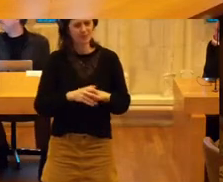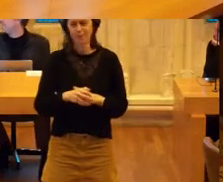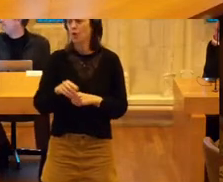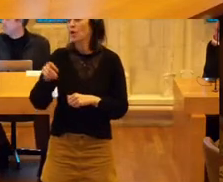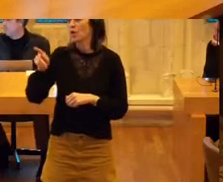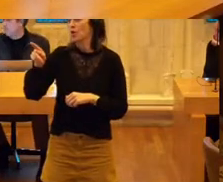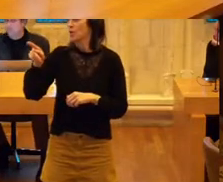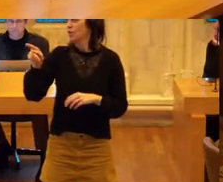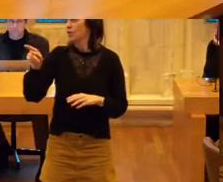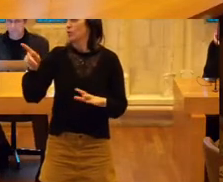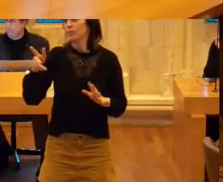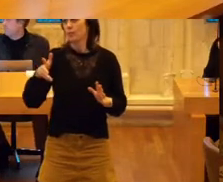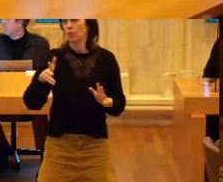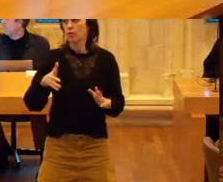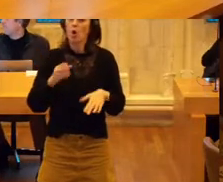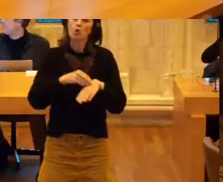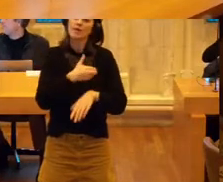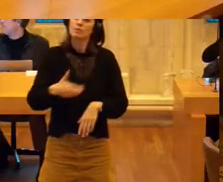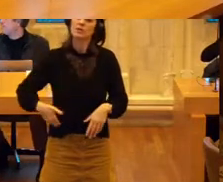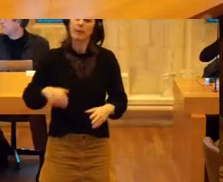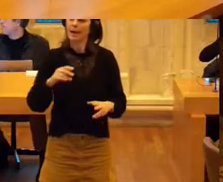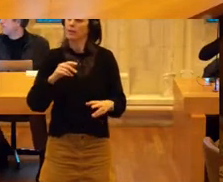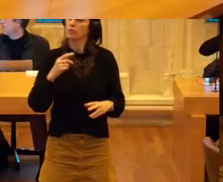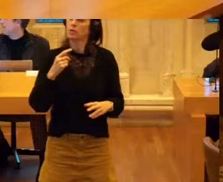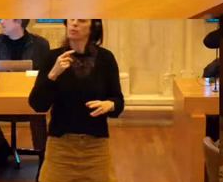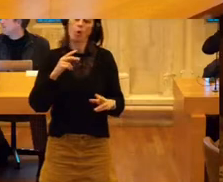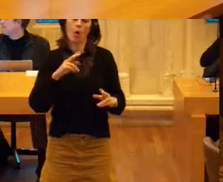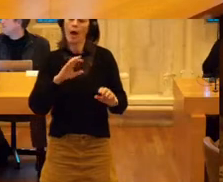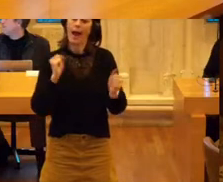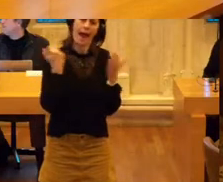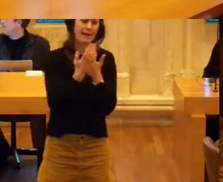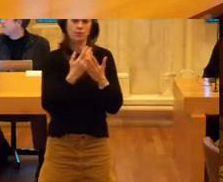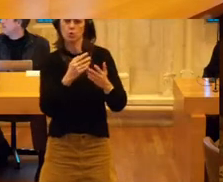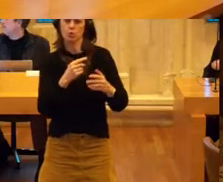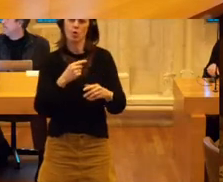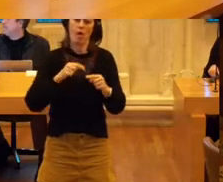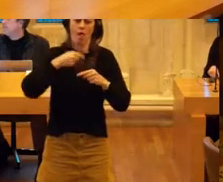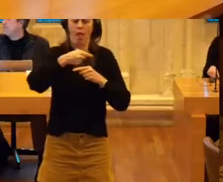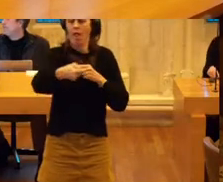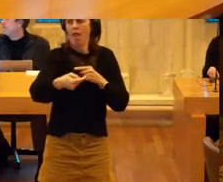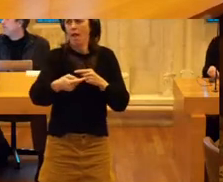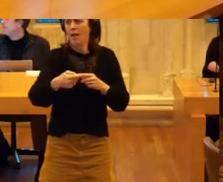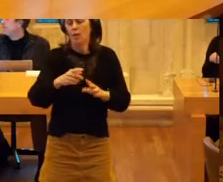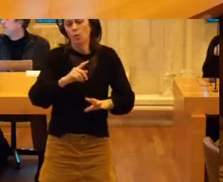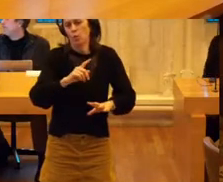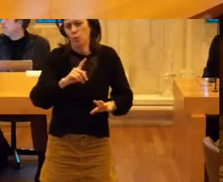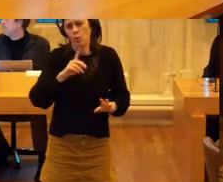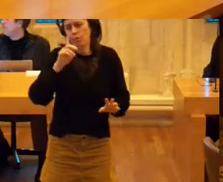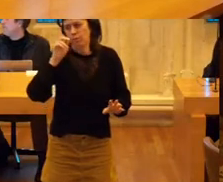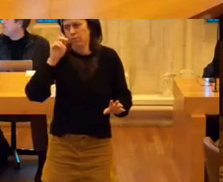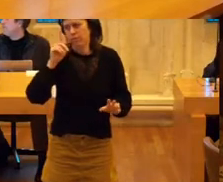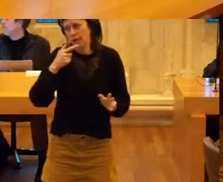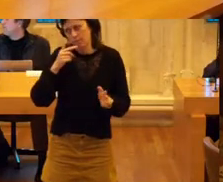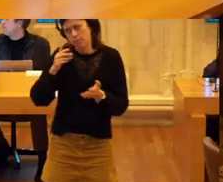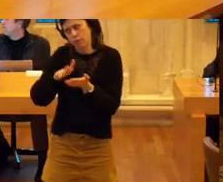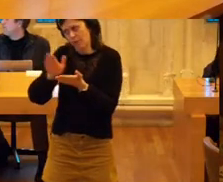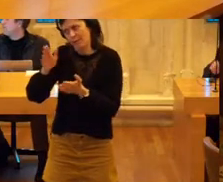pas réagir à chaque conseil municipal sur le contenu du CanMag, parce que effectivement,